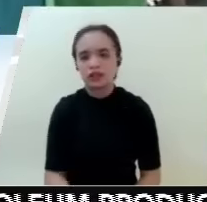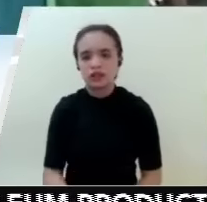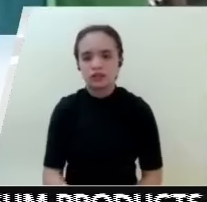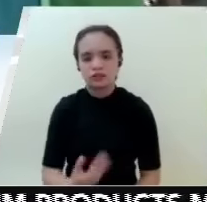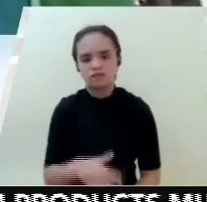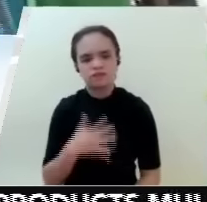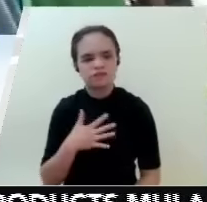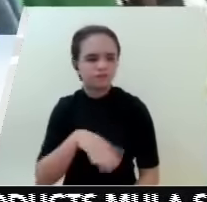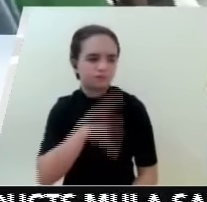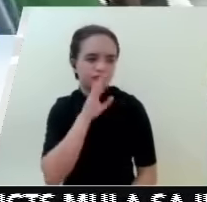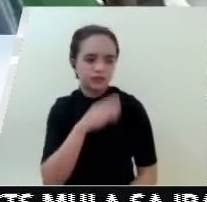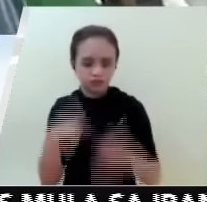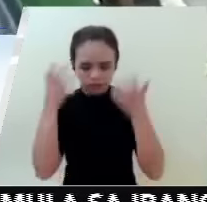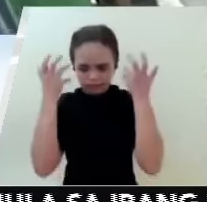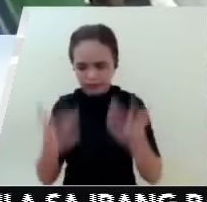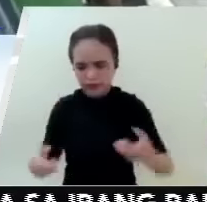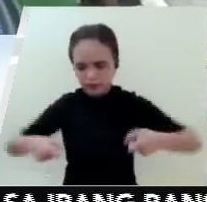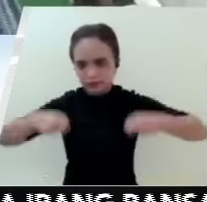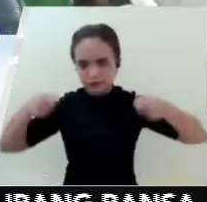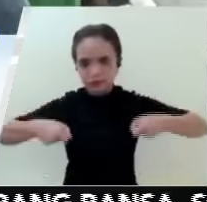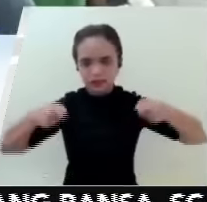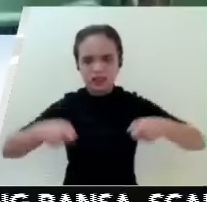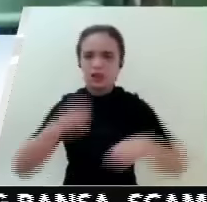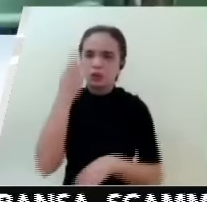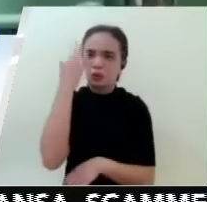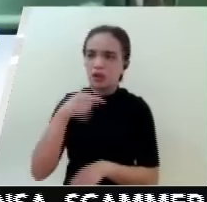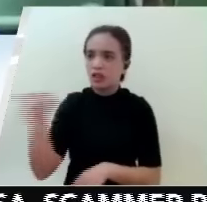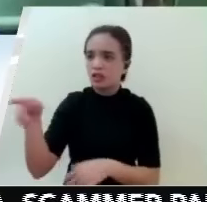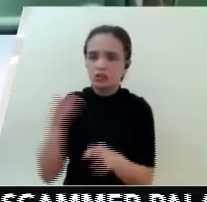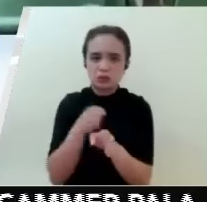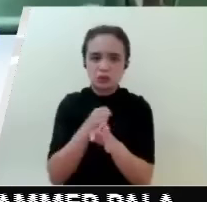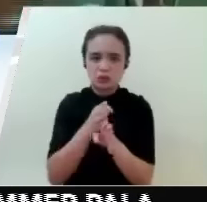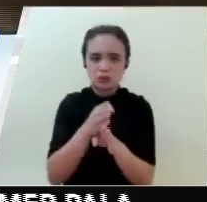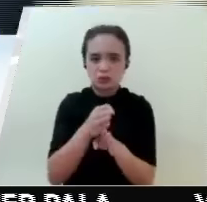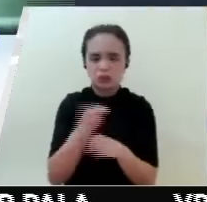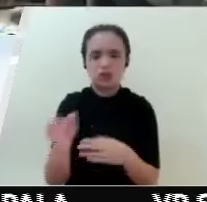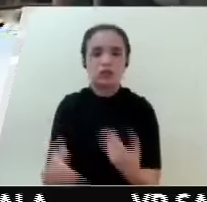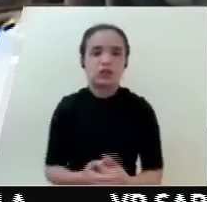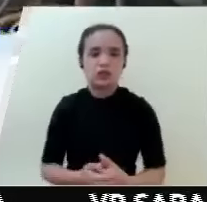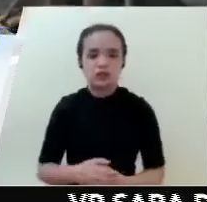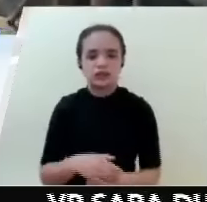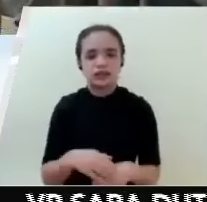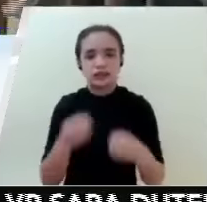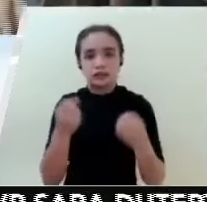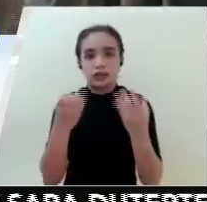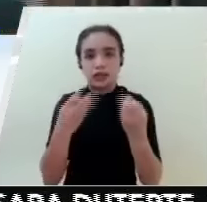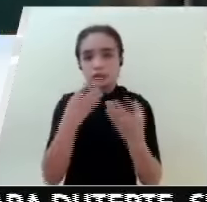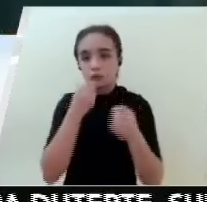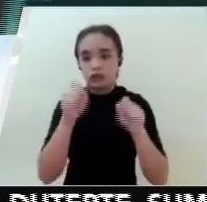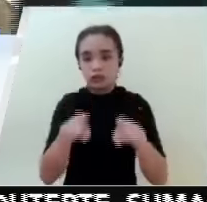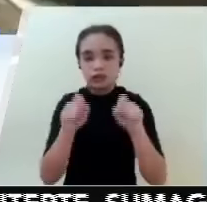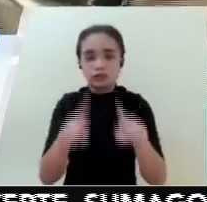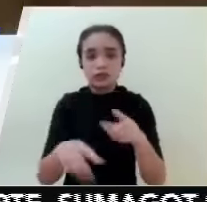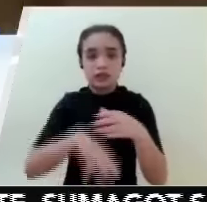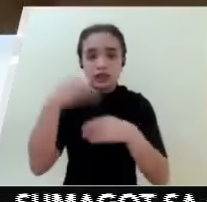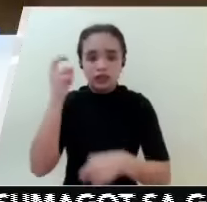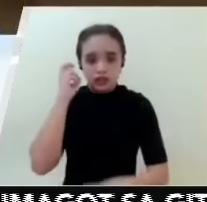ko. Kasi dyan ako dire-diretso eh. Umaaray rin ang ilan nagtitinda sa labas ng train stations tuwing